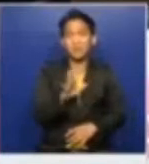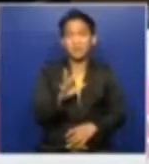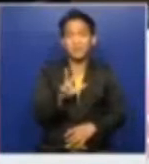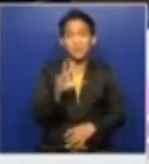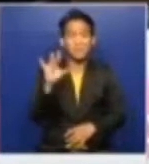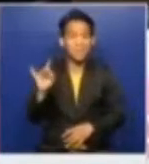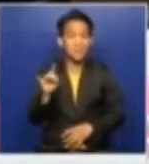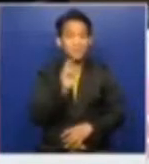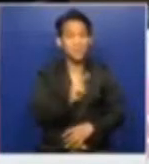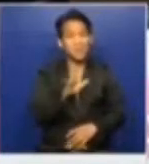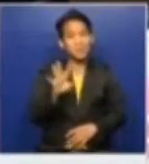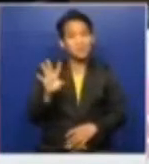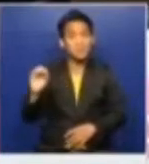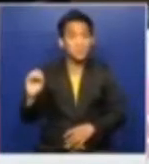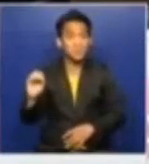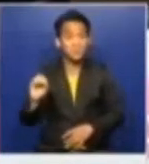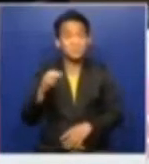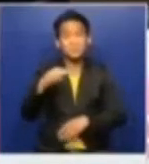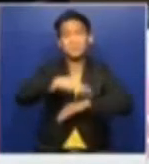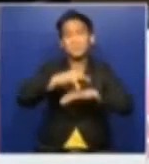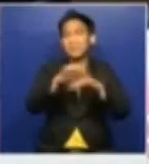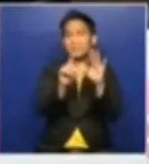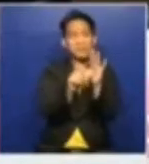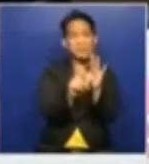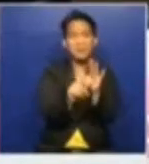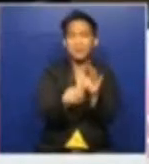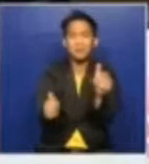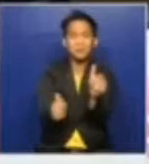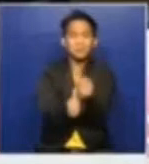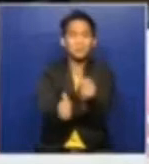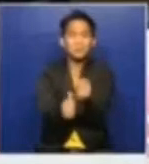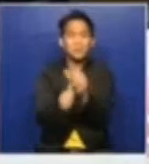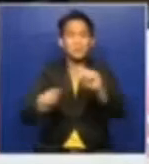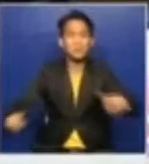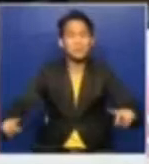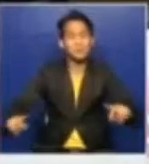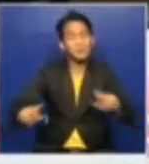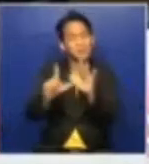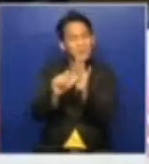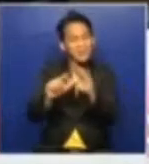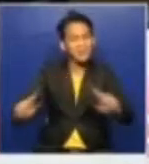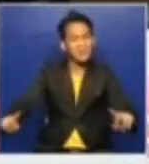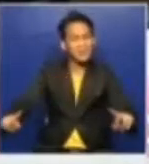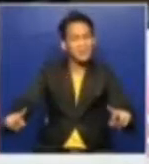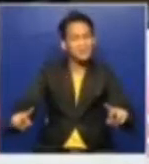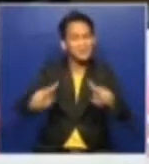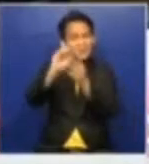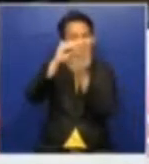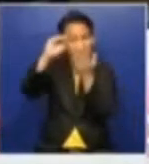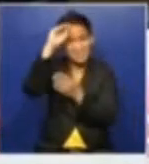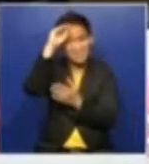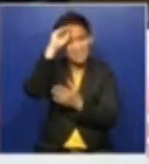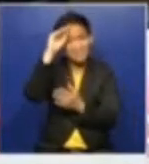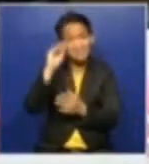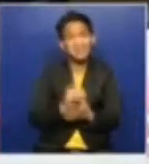มเป็นเลขานุการรัฐมนตรีช่วยหรือผู้ช่วยรัฐมนตรีว่าการกระทรวงสาธารณสุขในสมัยที่ท่านประธานเป็นนายกรัฐมนตรีใน